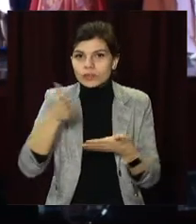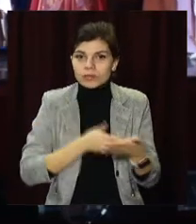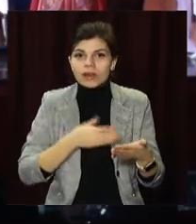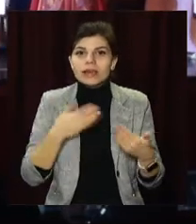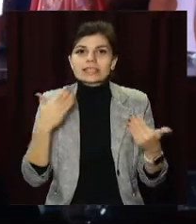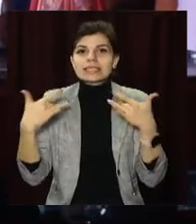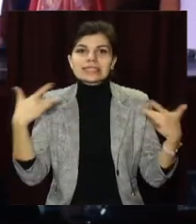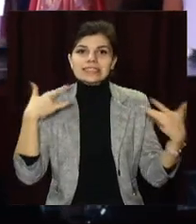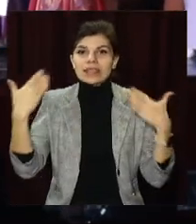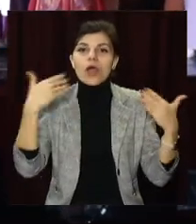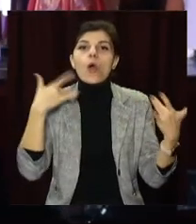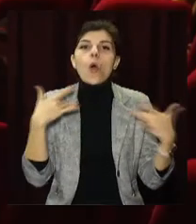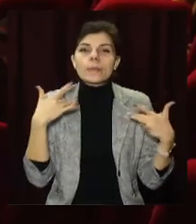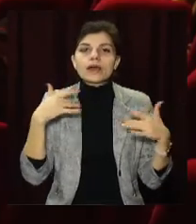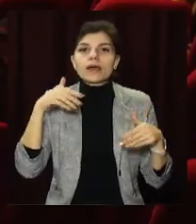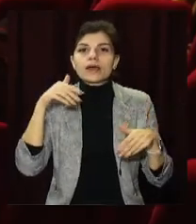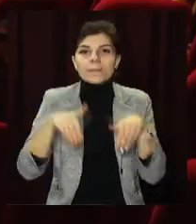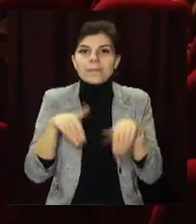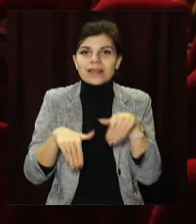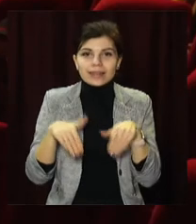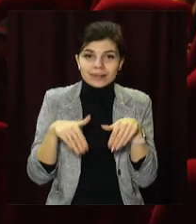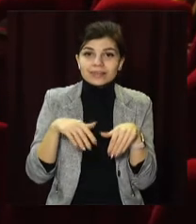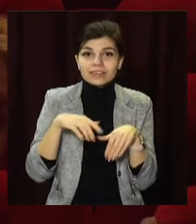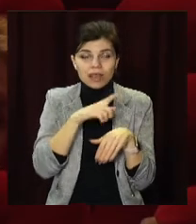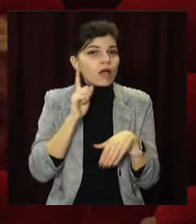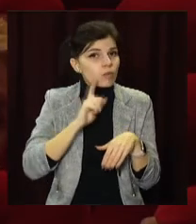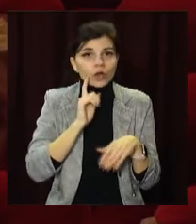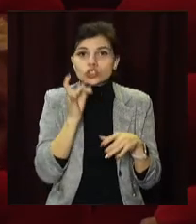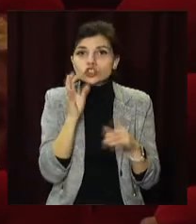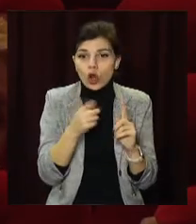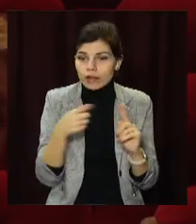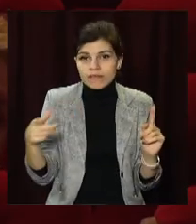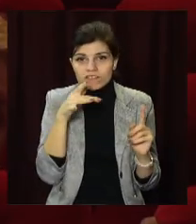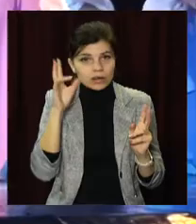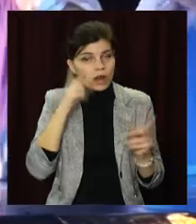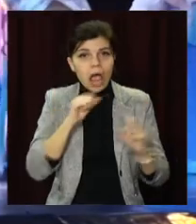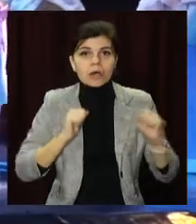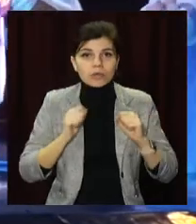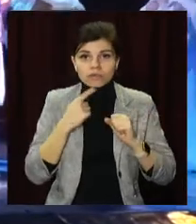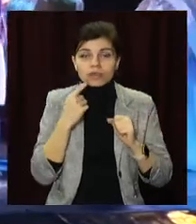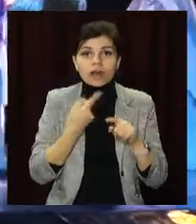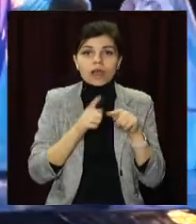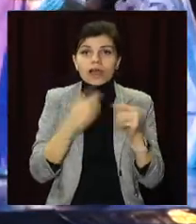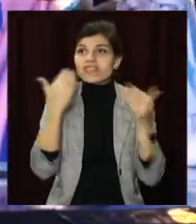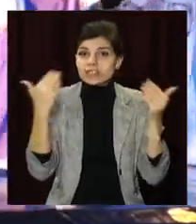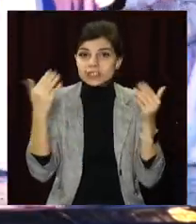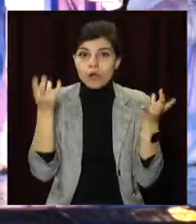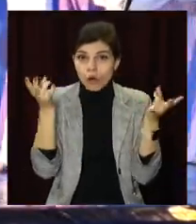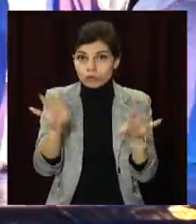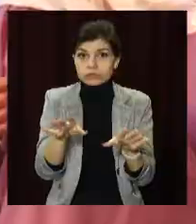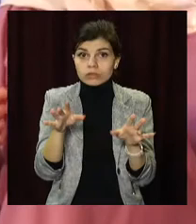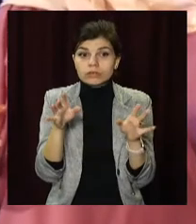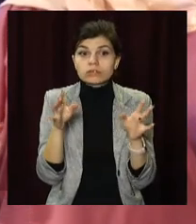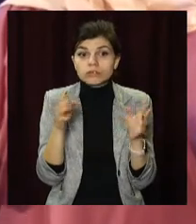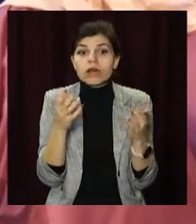опери та балету. Поки що на невизначений термін. У адміністрації театру кажуть, залишили ті вистави, на які більший попит серед